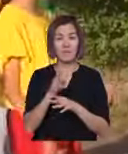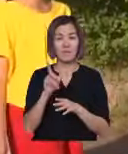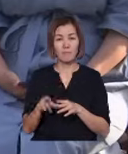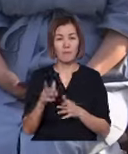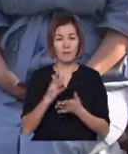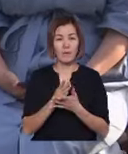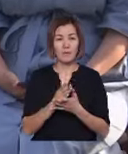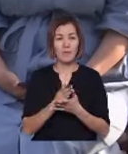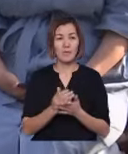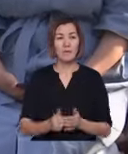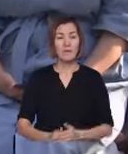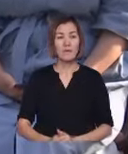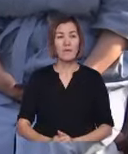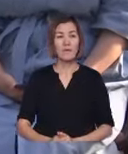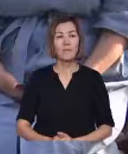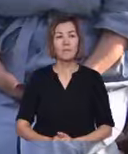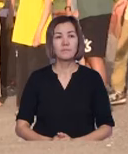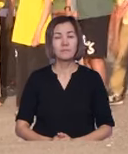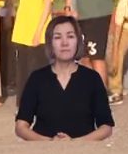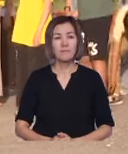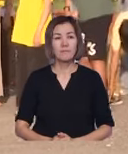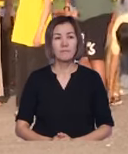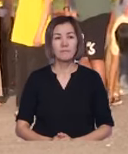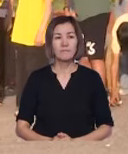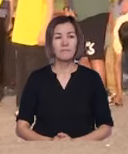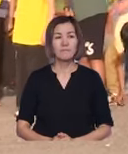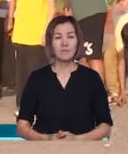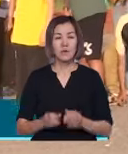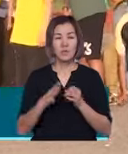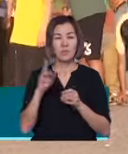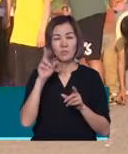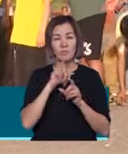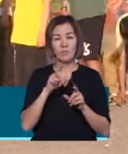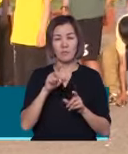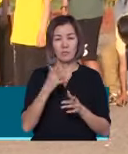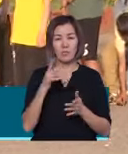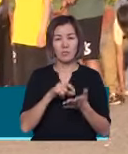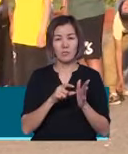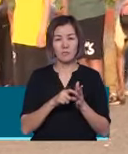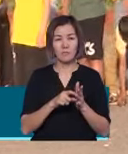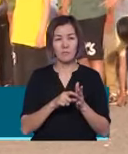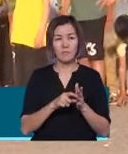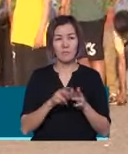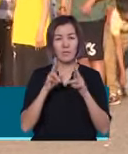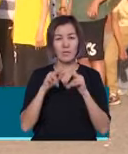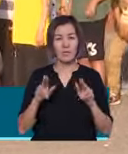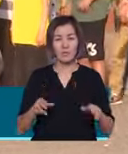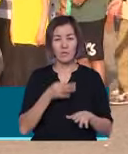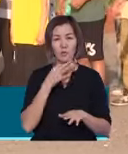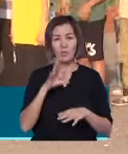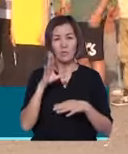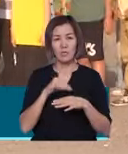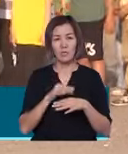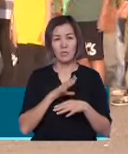қызықты өтіп жатқандарына мәз. Мен 15-ші мектепте оқимын, 5-ші сынып. Лагерь маған қатты ұнады. Күшті. Кешкі